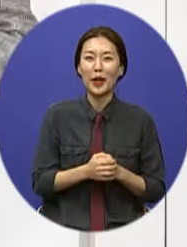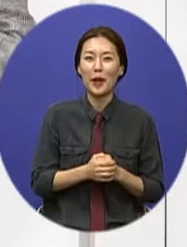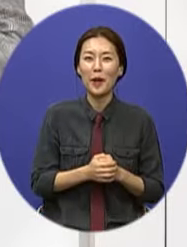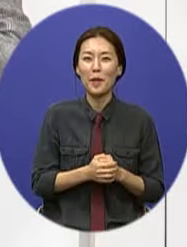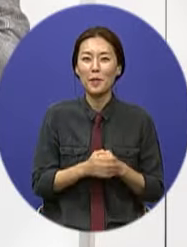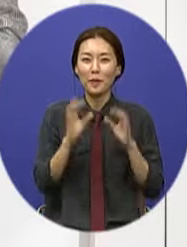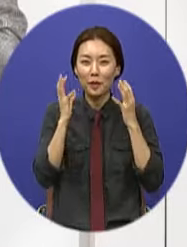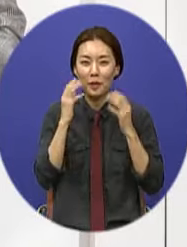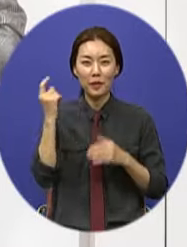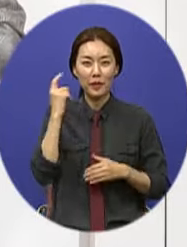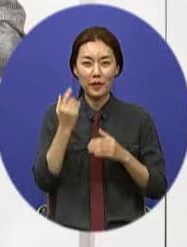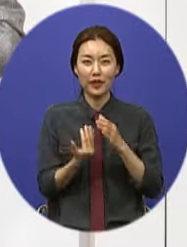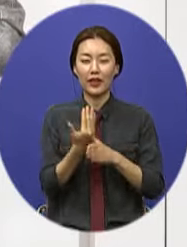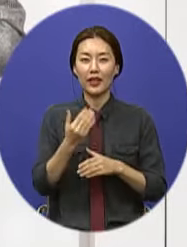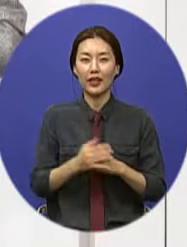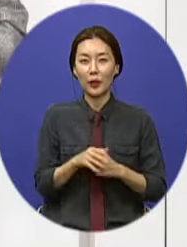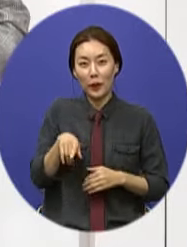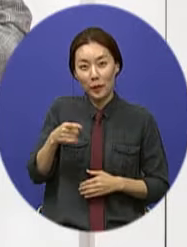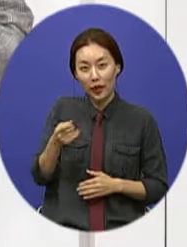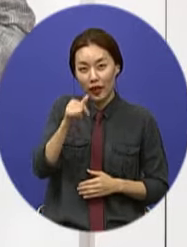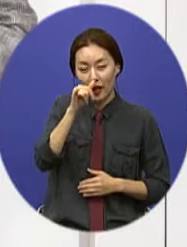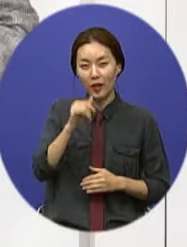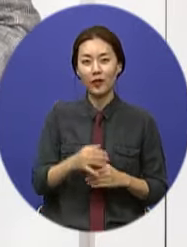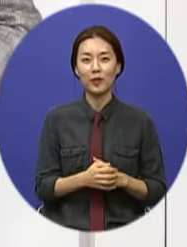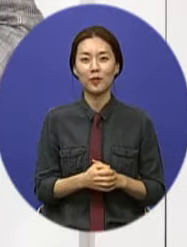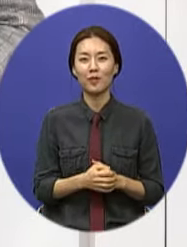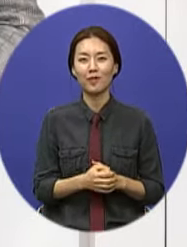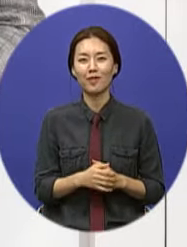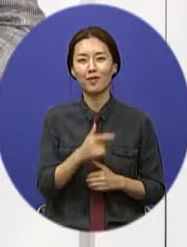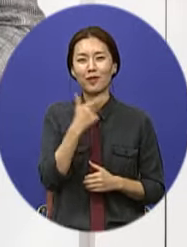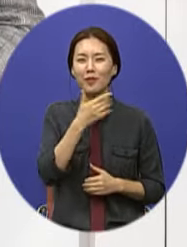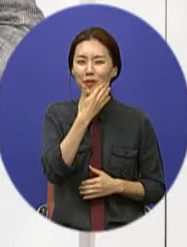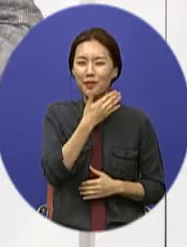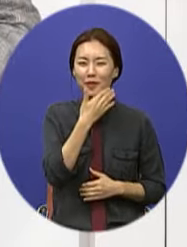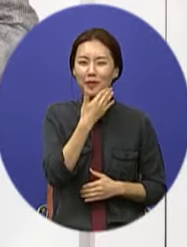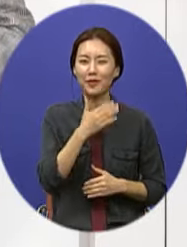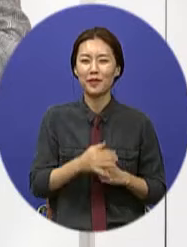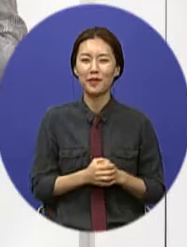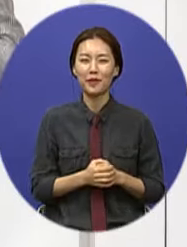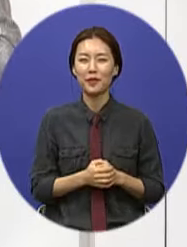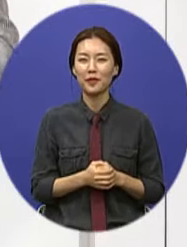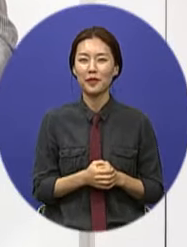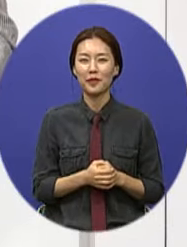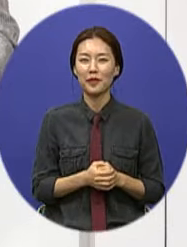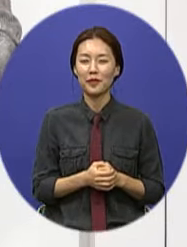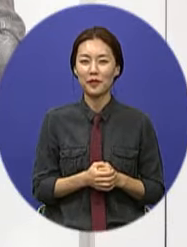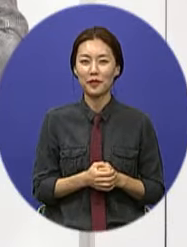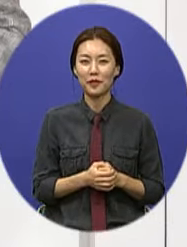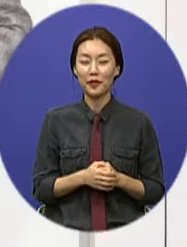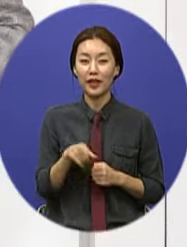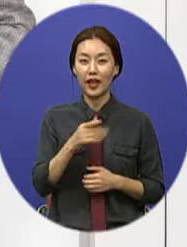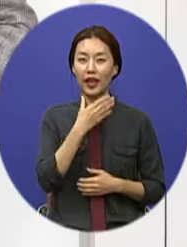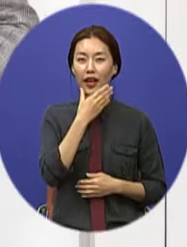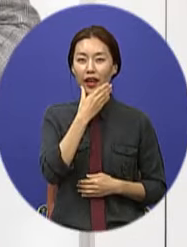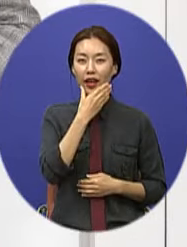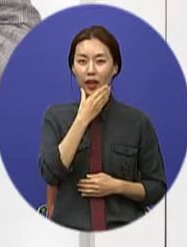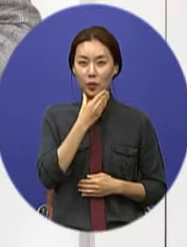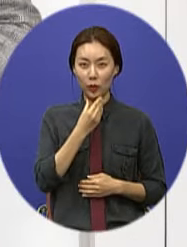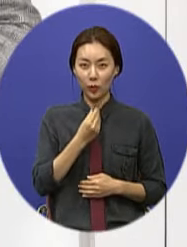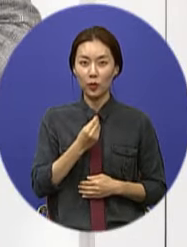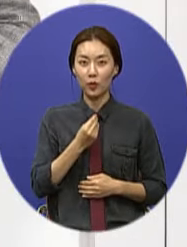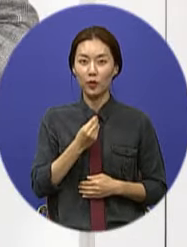하는 소리가 들려요, 지금 네. 옆에서. 예. 예. 아이고, 너무 귀여워요. 그러게 그러니까, 얼마나 예쁠까요? 그 예.